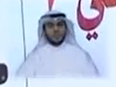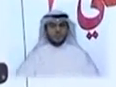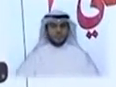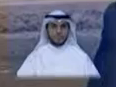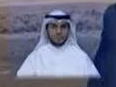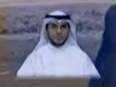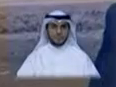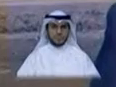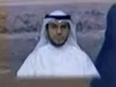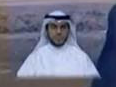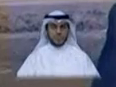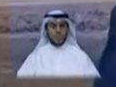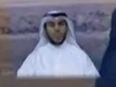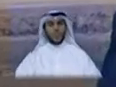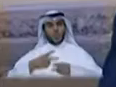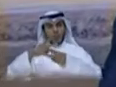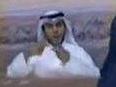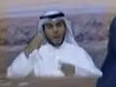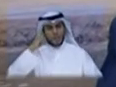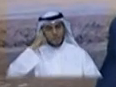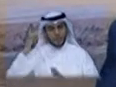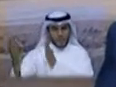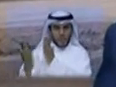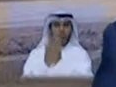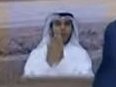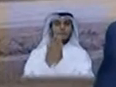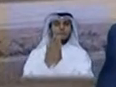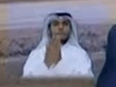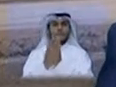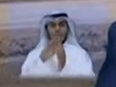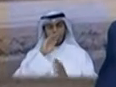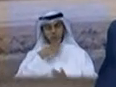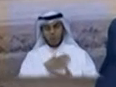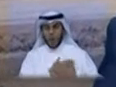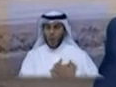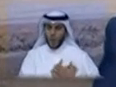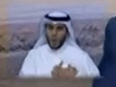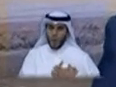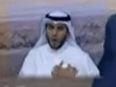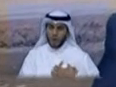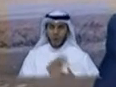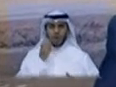ورعاه. دعم كويتي ممزوج بالحب والوفاء أثنى عليه اليمنيون